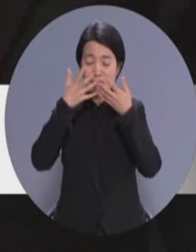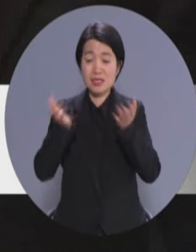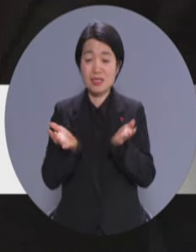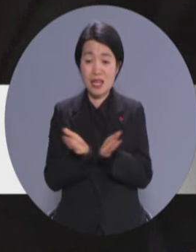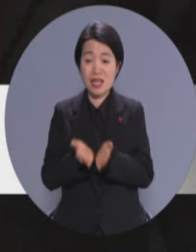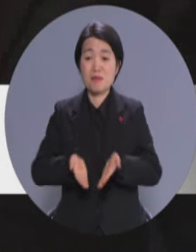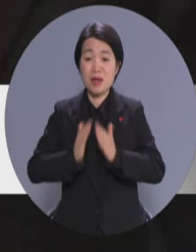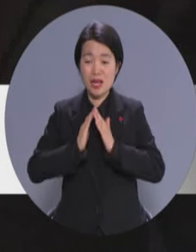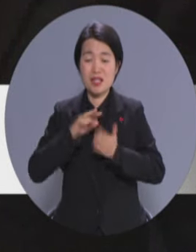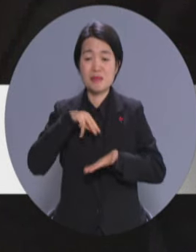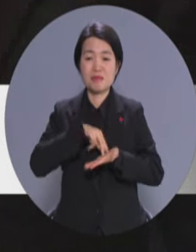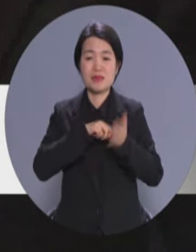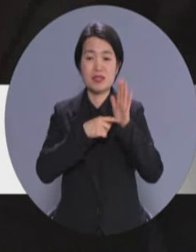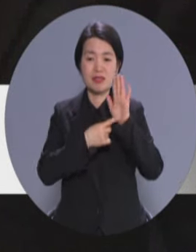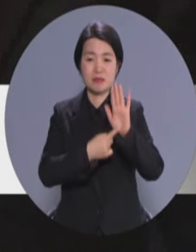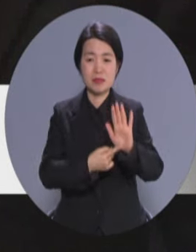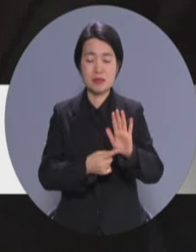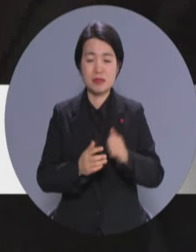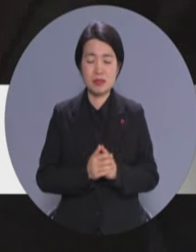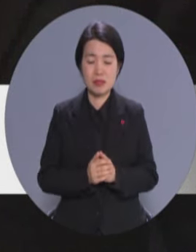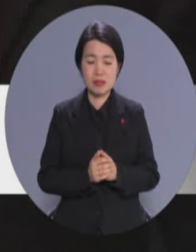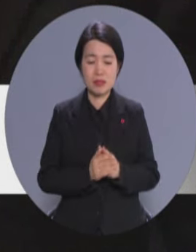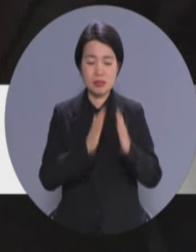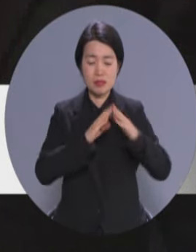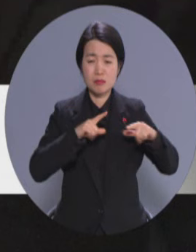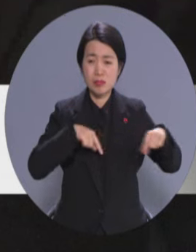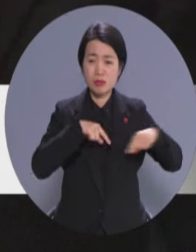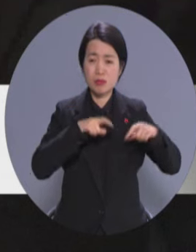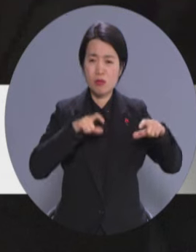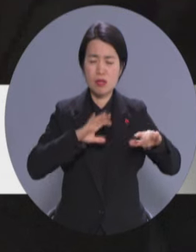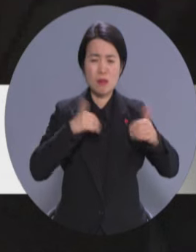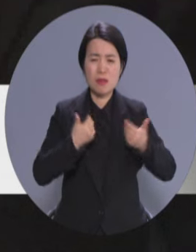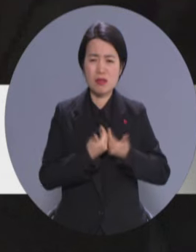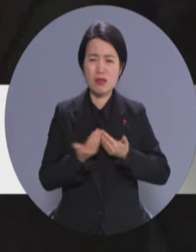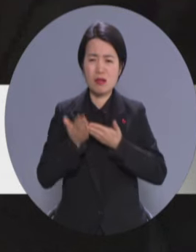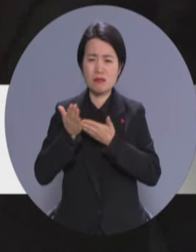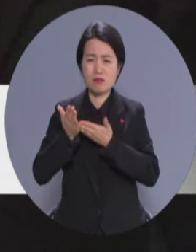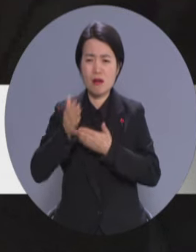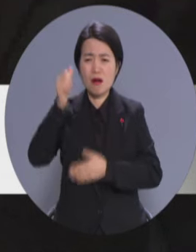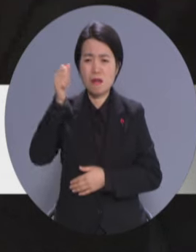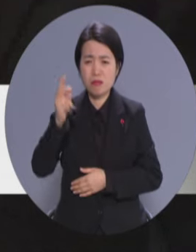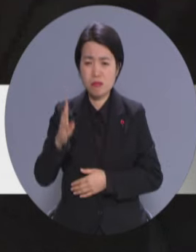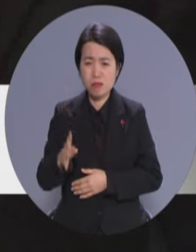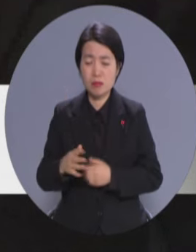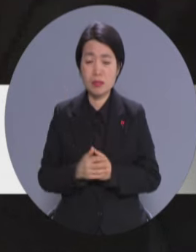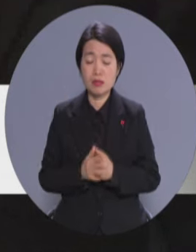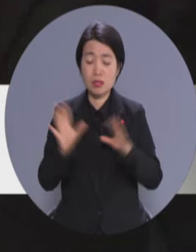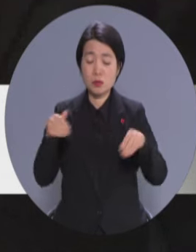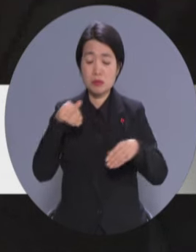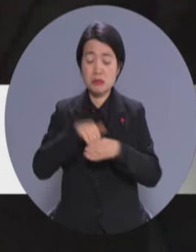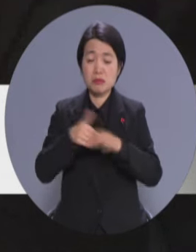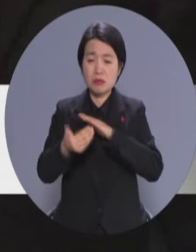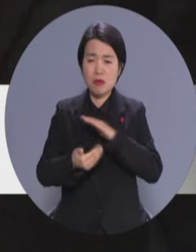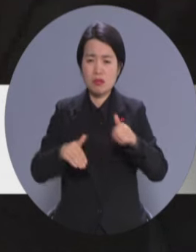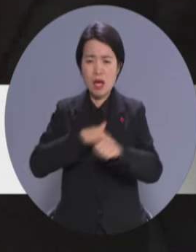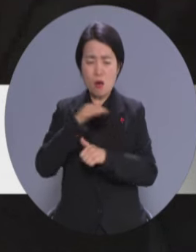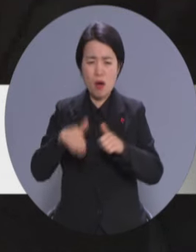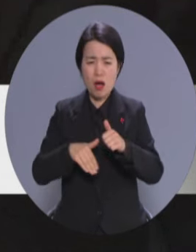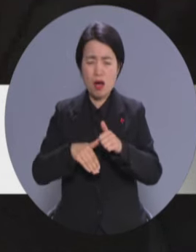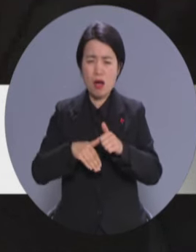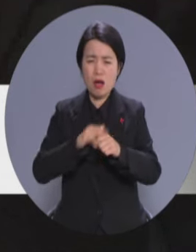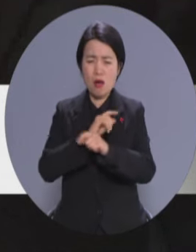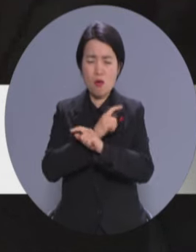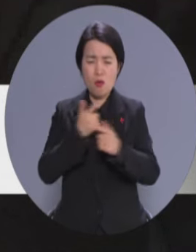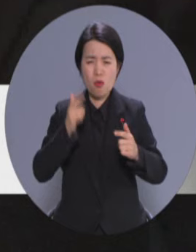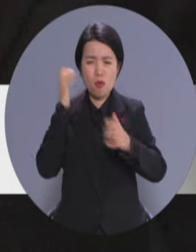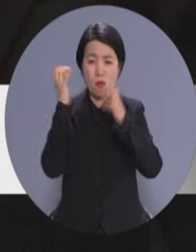창당 의지를 표명했습니다. 지역 정치권에서는 반대 목소리가 잇따랐는데요. 총선 전까지 여러 변수가 생길 수 있는